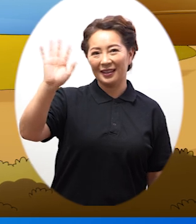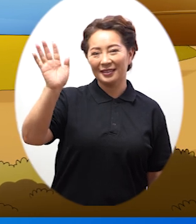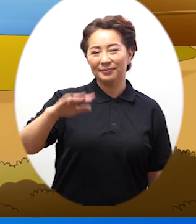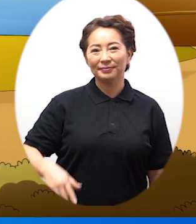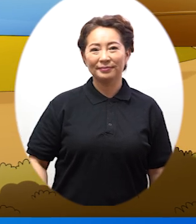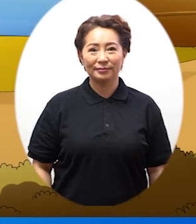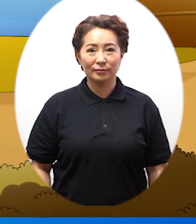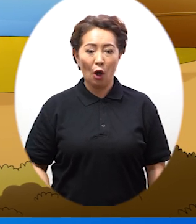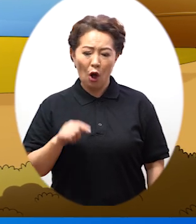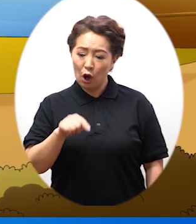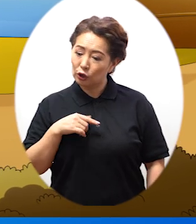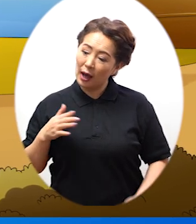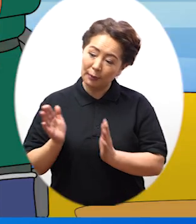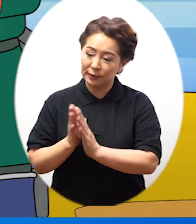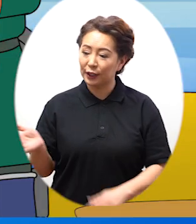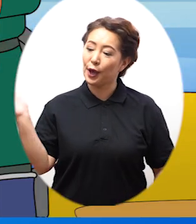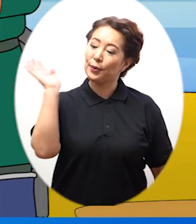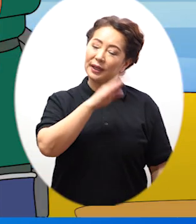За хэдүүлээ одоо явцгаая.